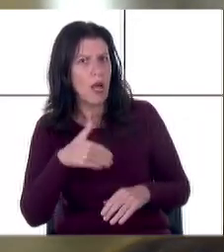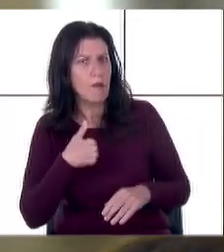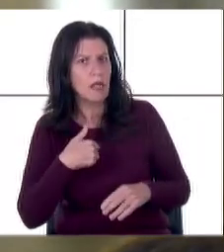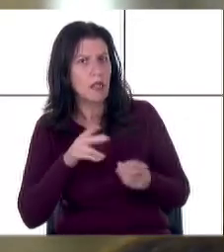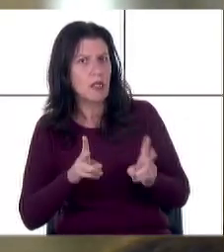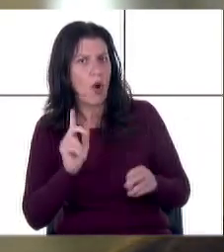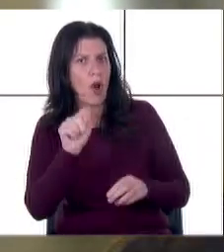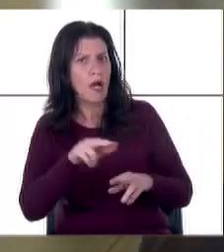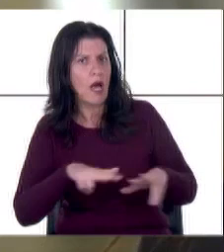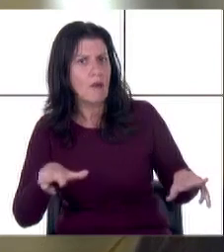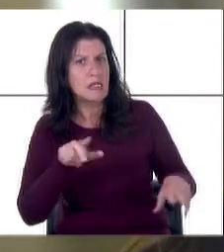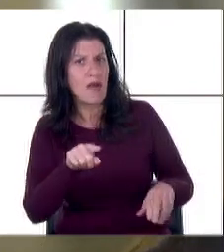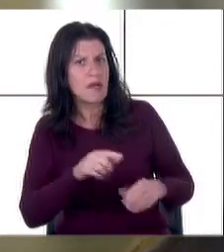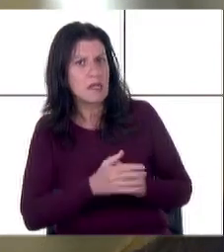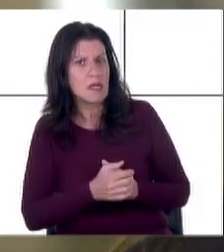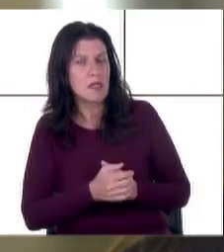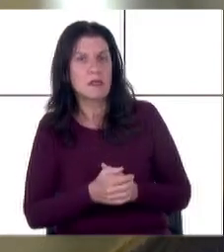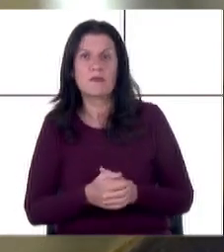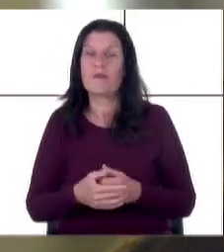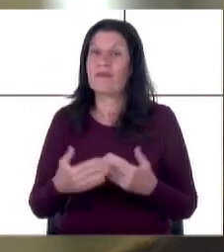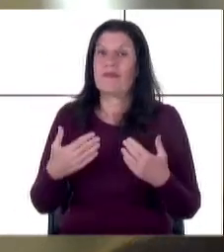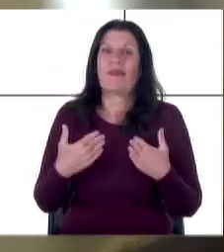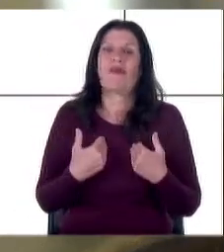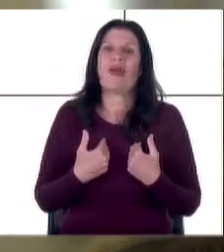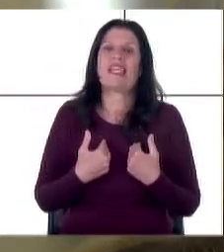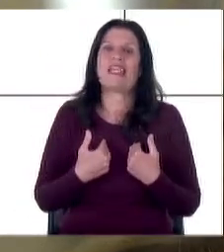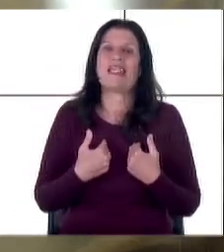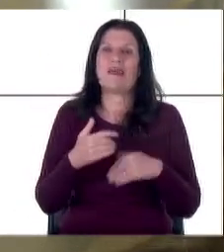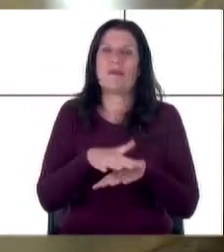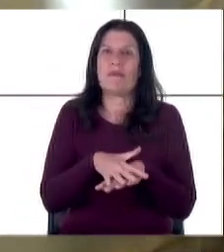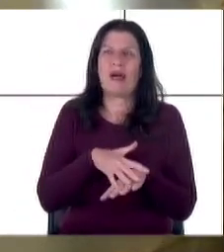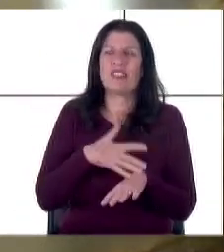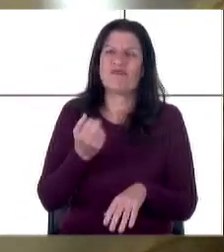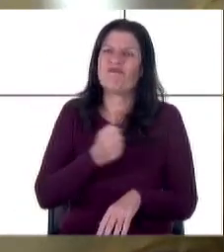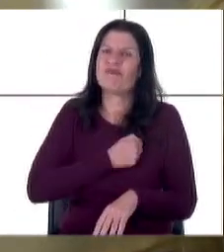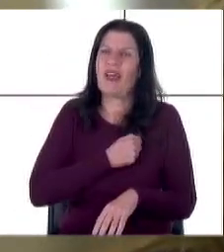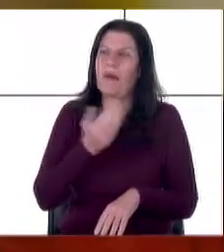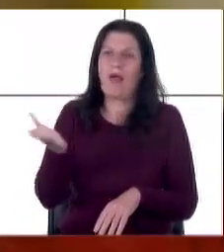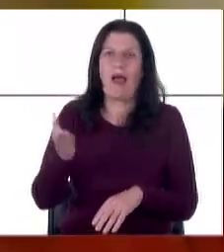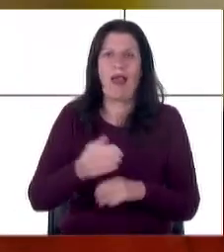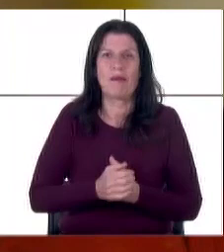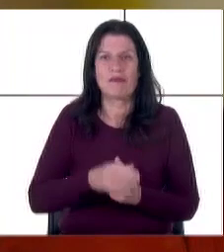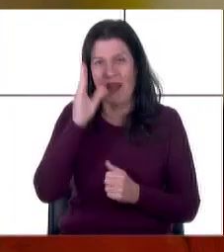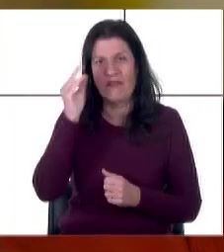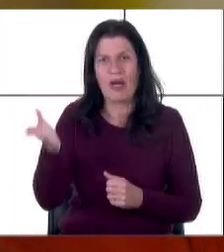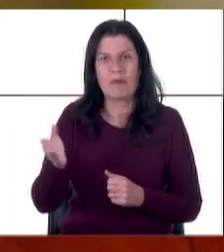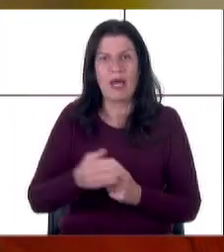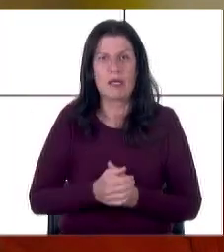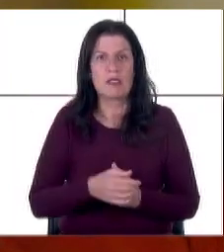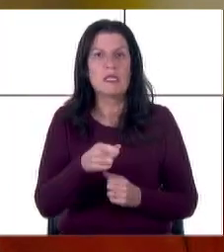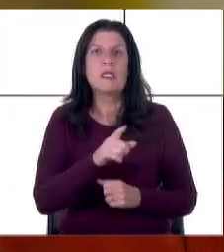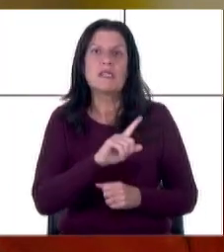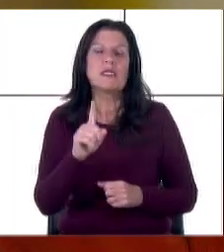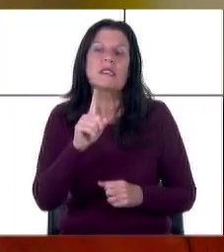כזו, ואני מרגישה הרבה חמלה כלפיהם, כלפי אותם גברים. זה לא מובן לי למה לא